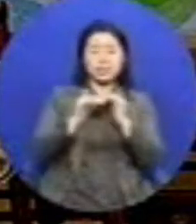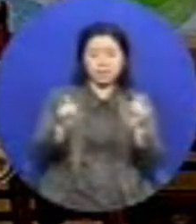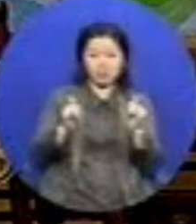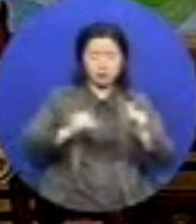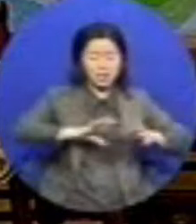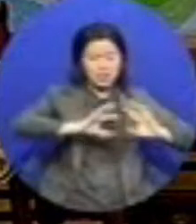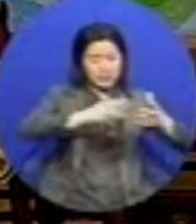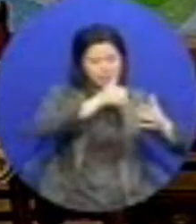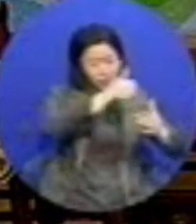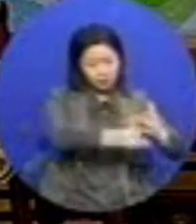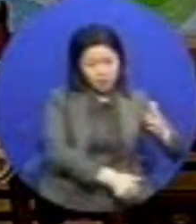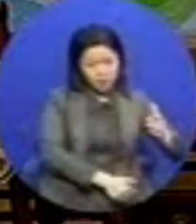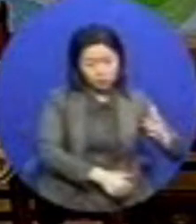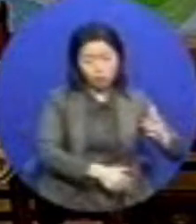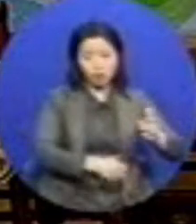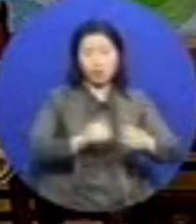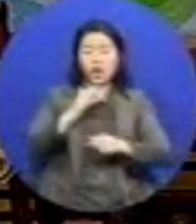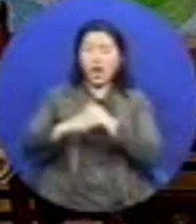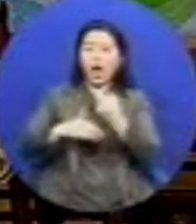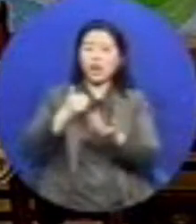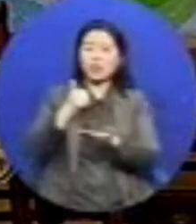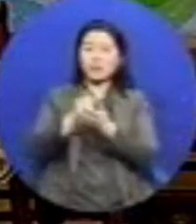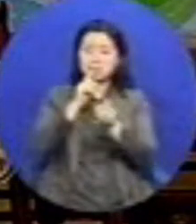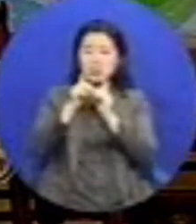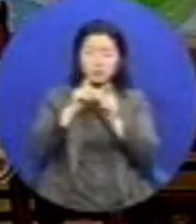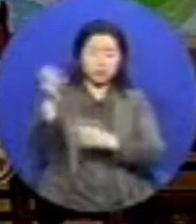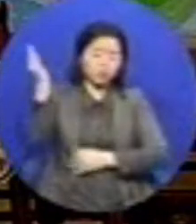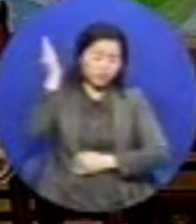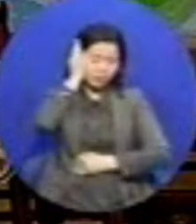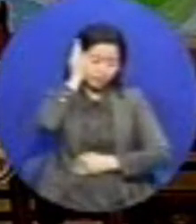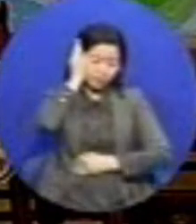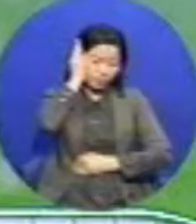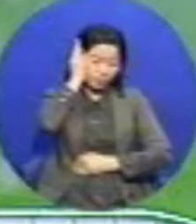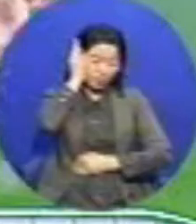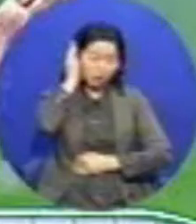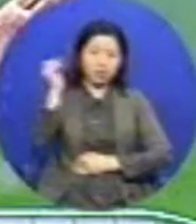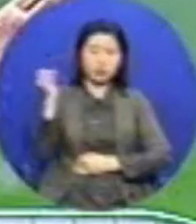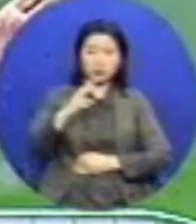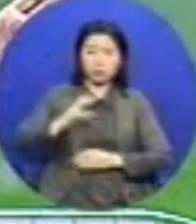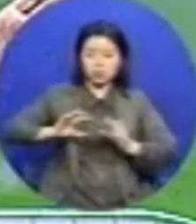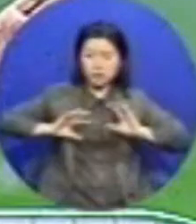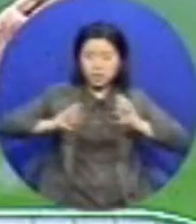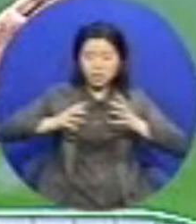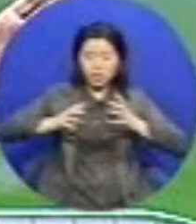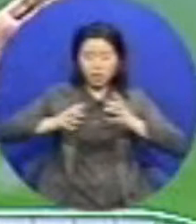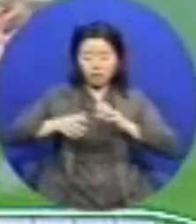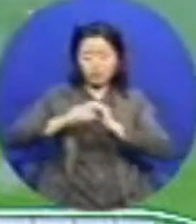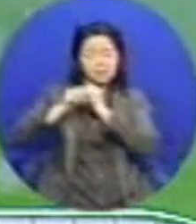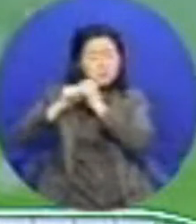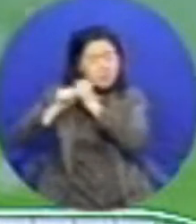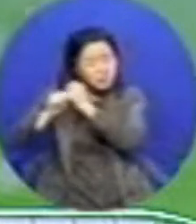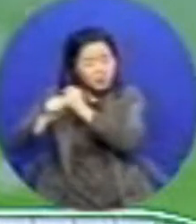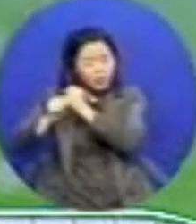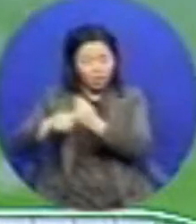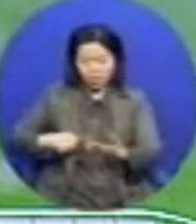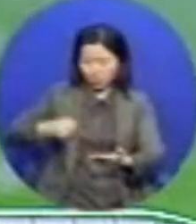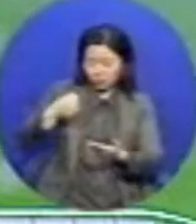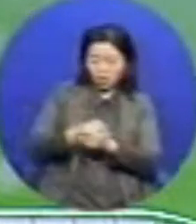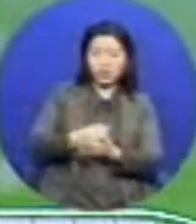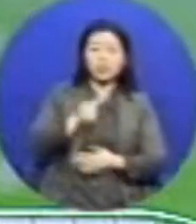빠지고 하나님의 말씀에 귀를 닫고 그리고는 세상에 10년 해서 결단 하지